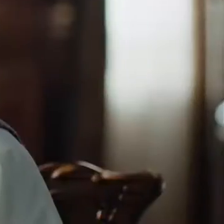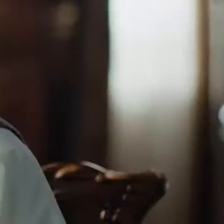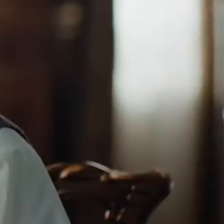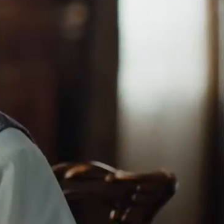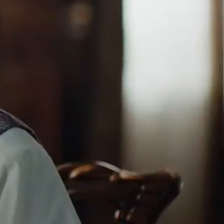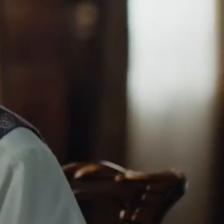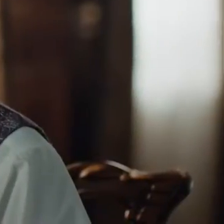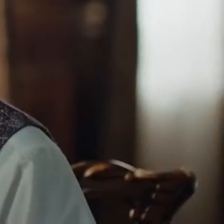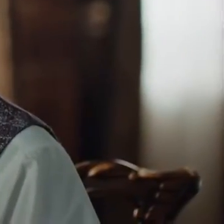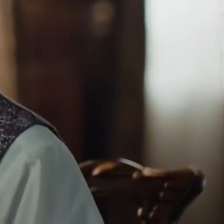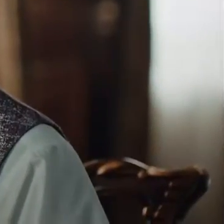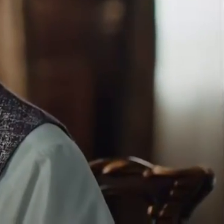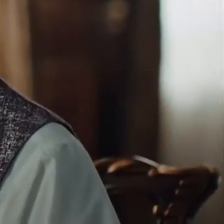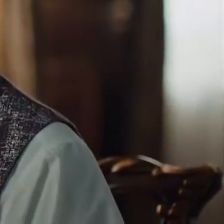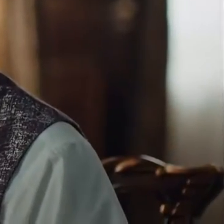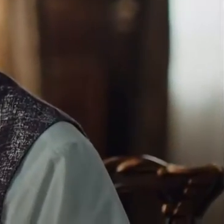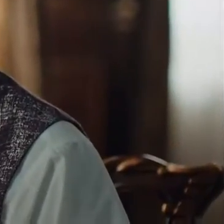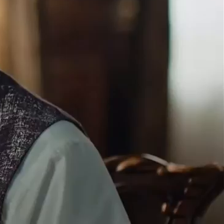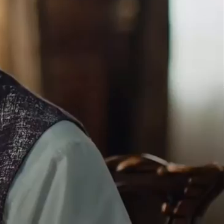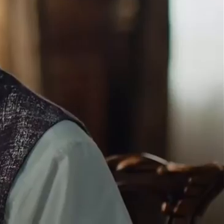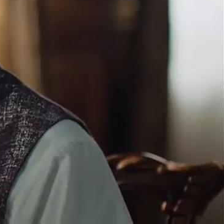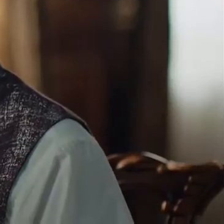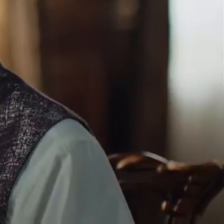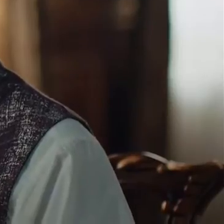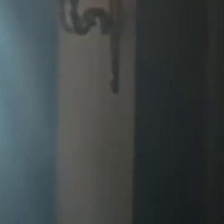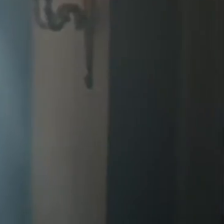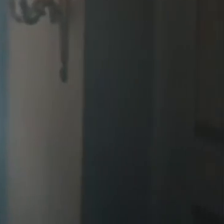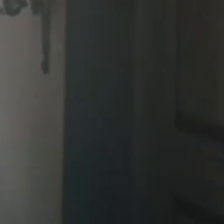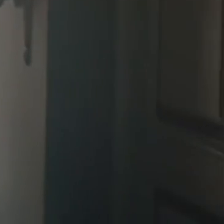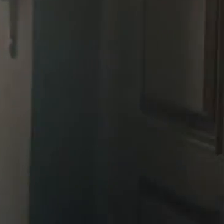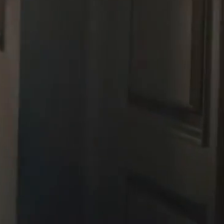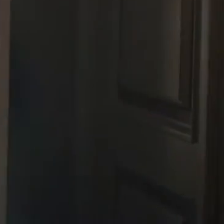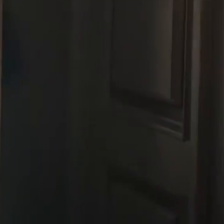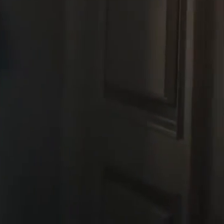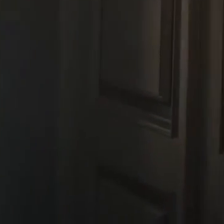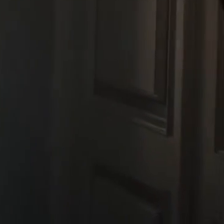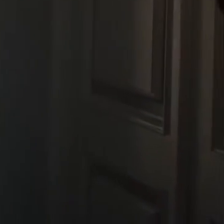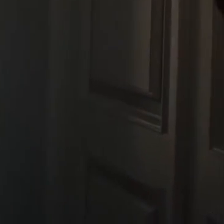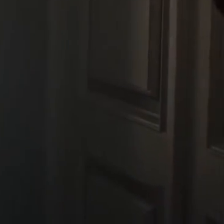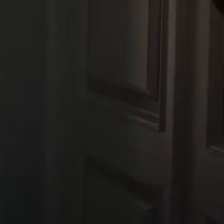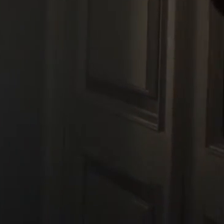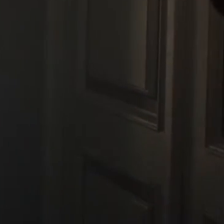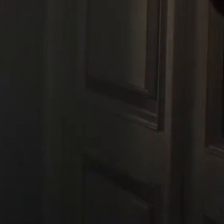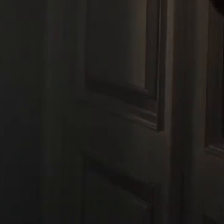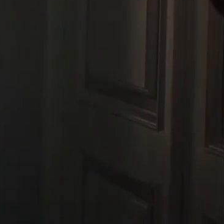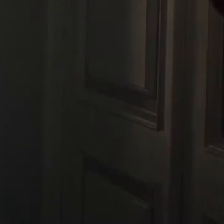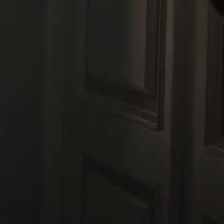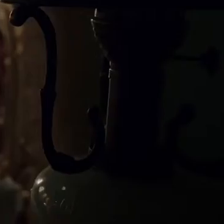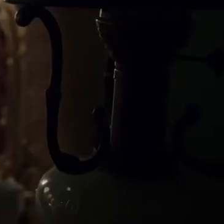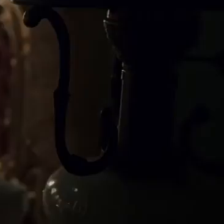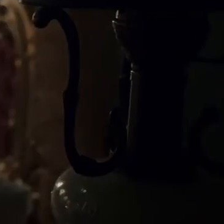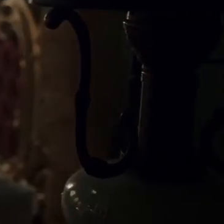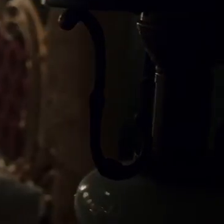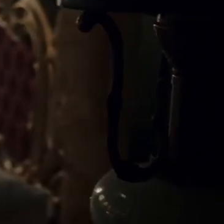uzun elbisesinin eteklerini toplayarak yürüdü. Boris'in gülen yüzü o çıkınca donuklaştı. Aziz'i sarkıntılık yapanlardan